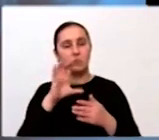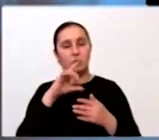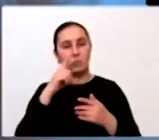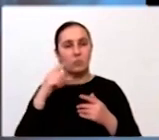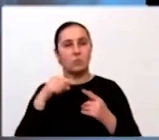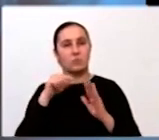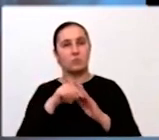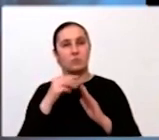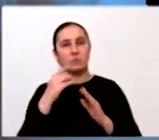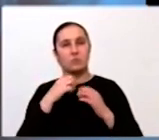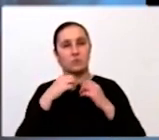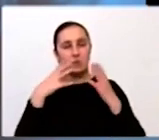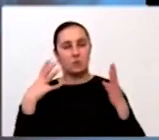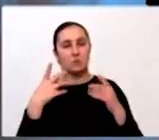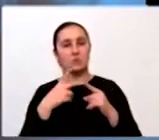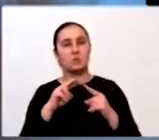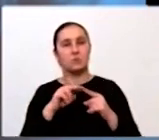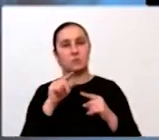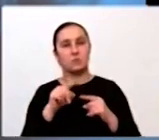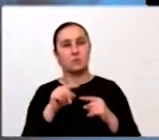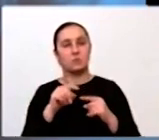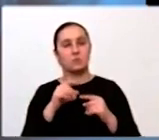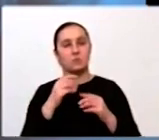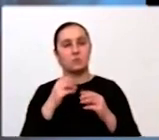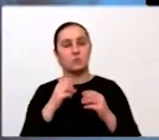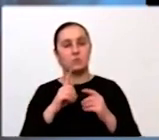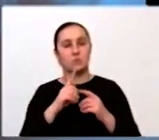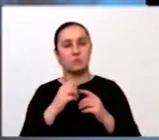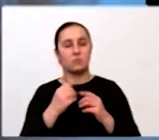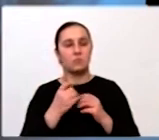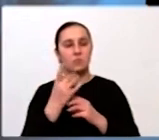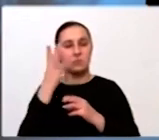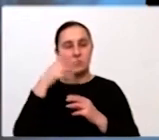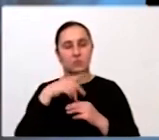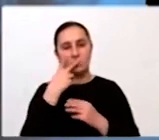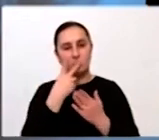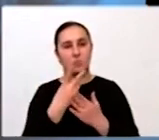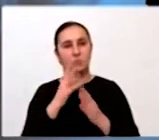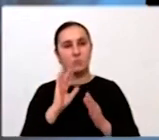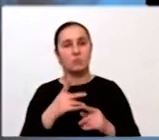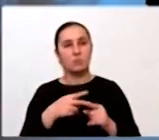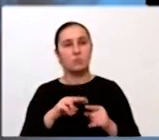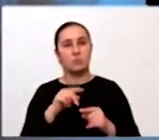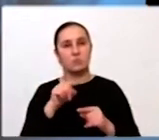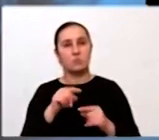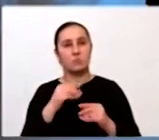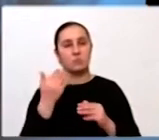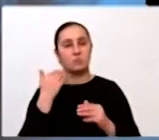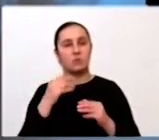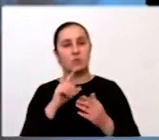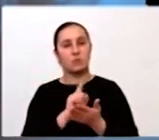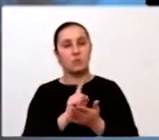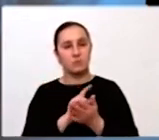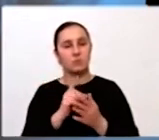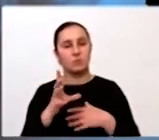orasidan sharni, ya'ni pufakni uchib ketishini ko'rsatib berishimiz kerak bo'ladi. Demak, o'tgan amaliy